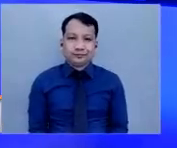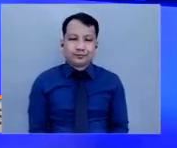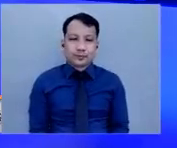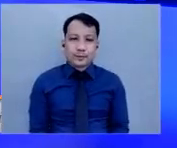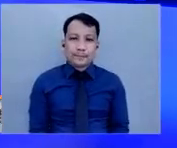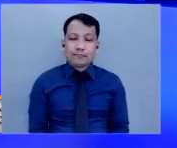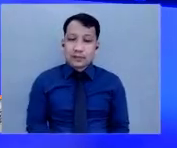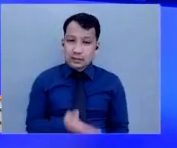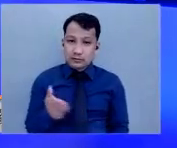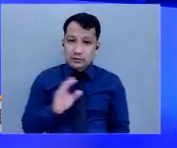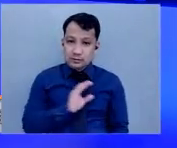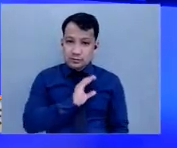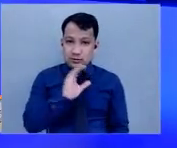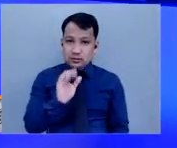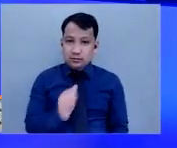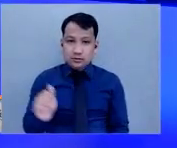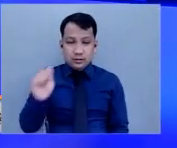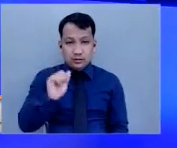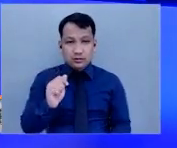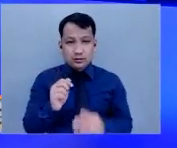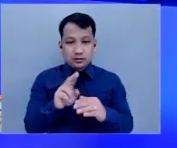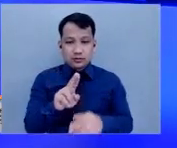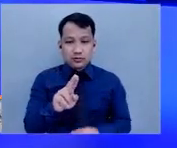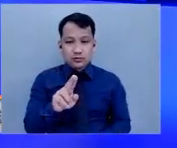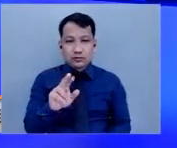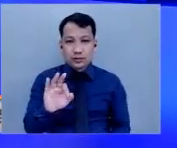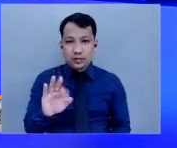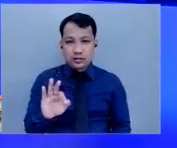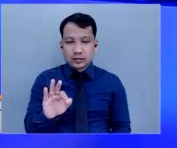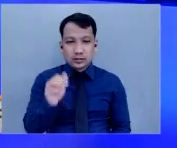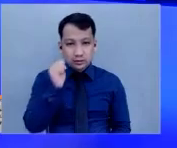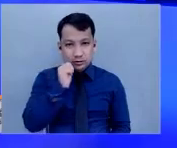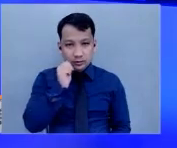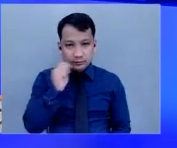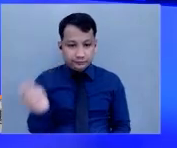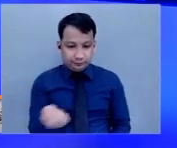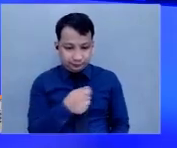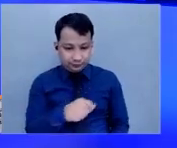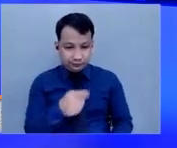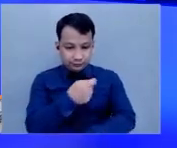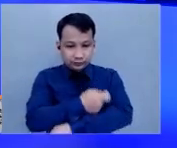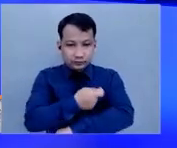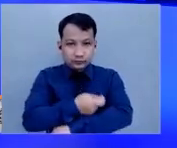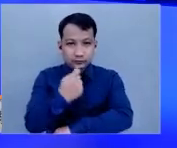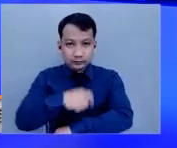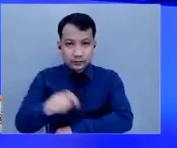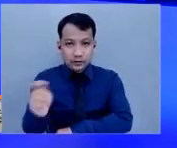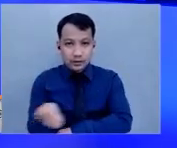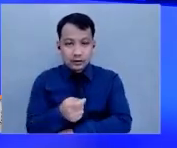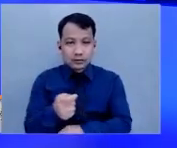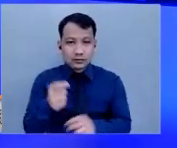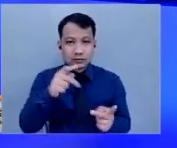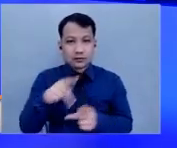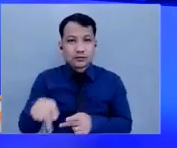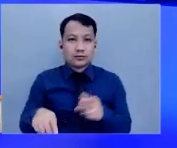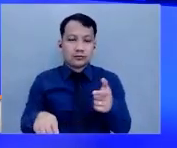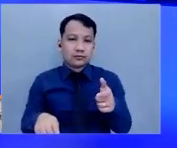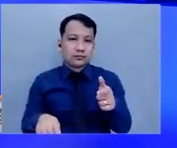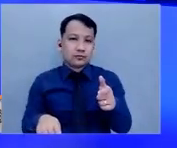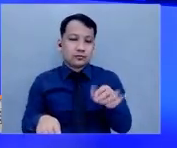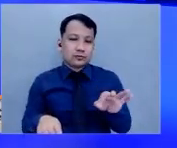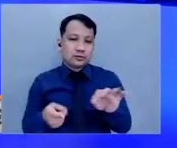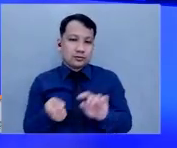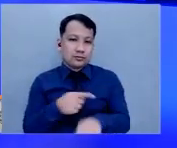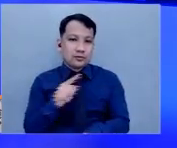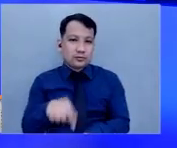kapatid, champion sa U19 girls singles ng World Table Tennis Youth Contender Puerto, Princesa 2023 ang Pinay prodigy